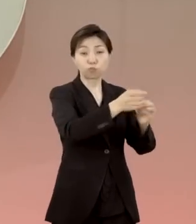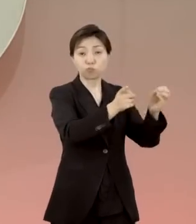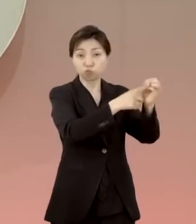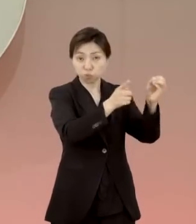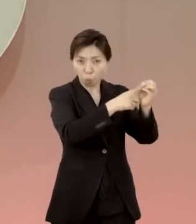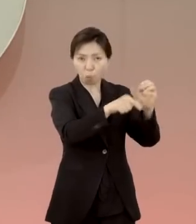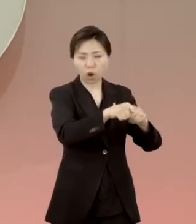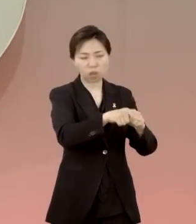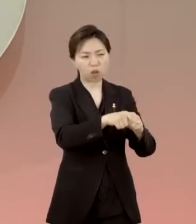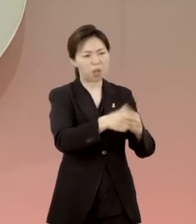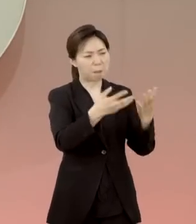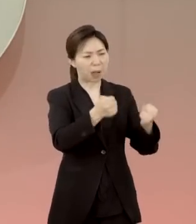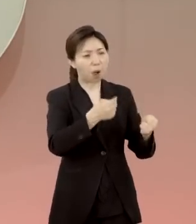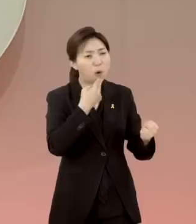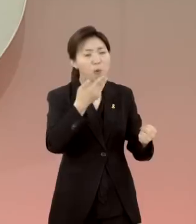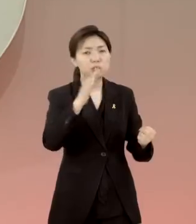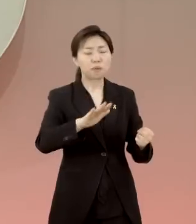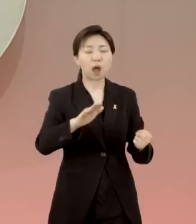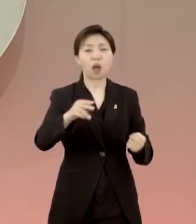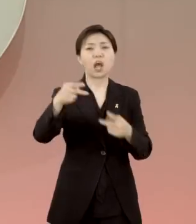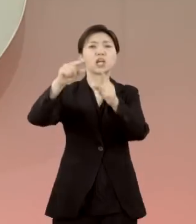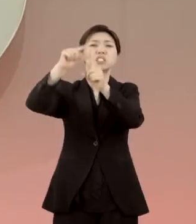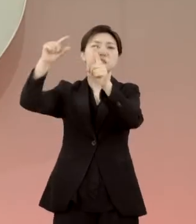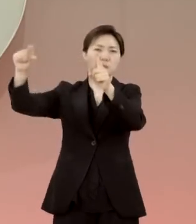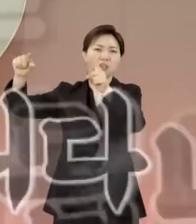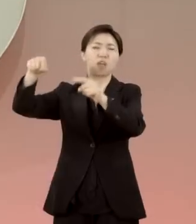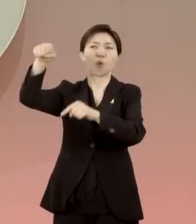저도 일부러 찾아서 봤거든요